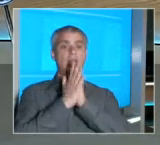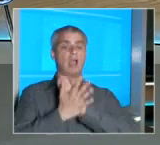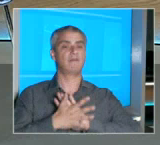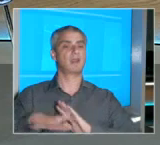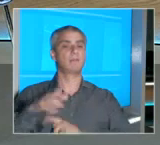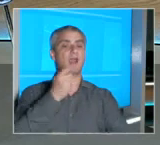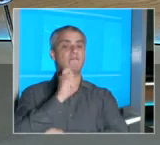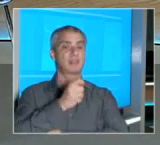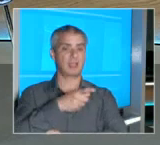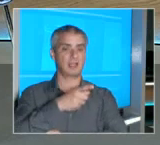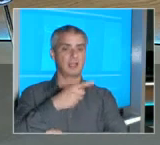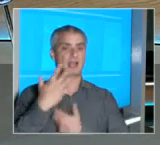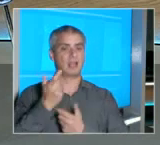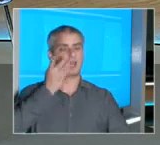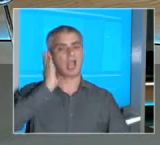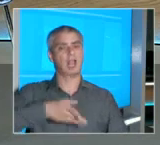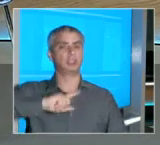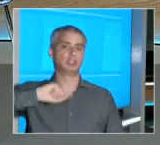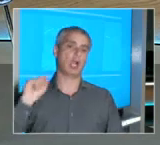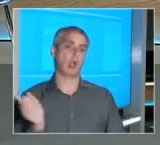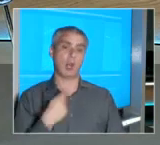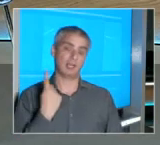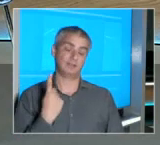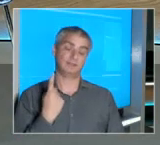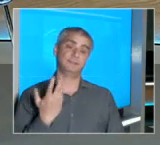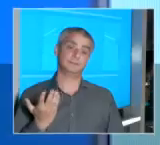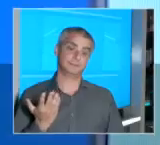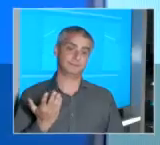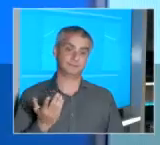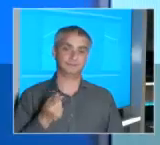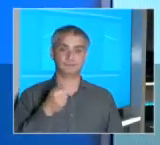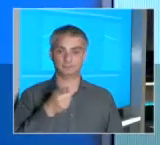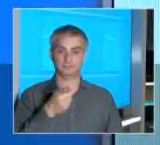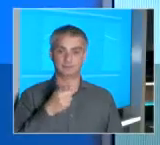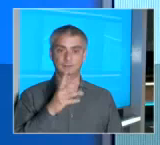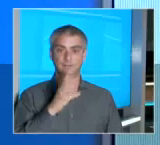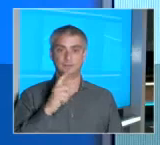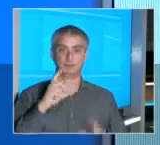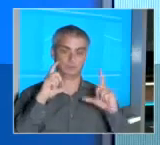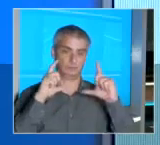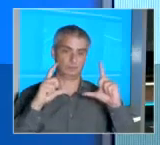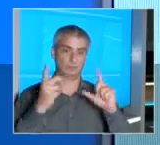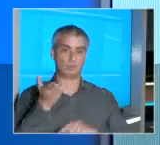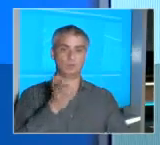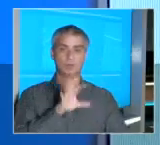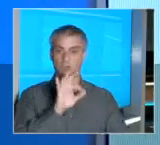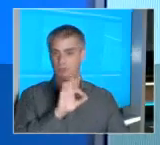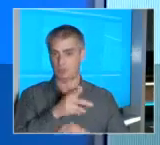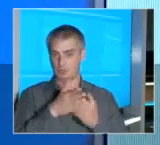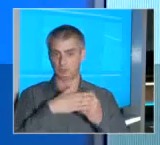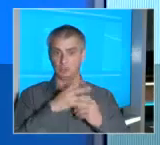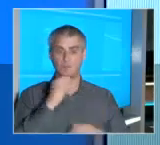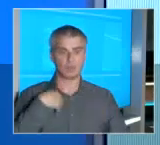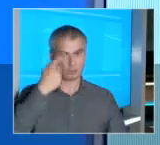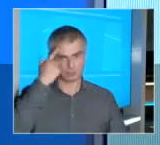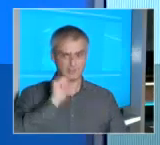מרחב הדייג בעזה לכלי ענישה קולקטיבית. זה מה שתופס מותה של נחמה ריבלין בארץ, אבל